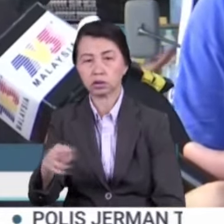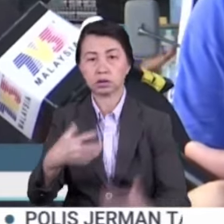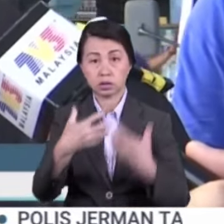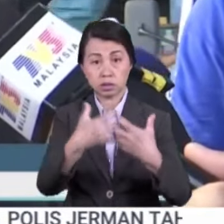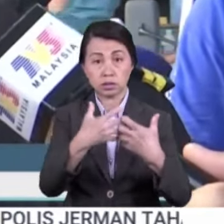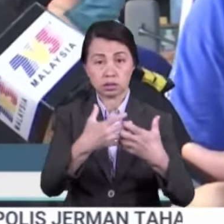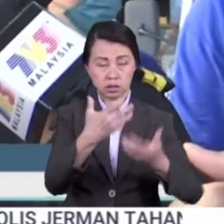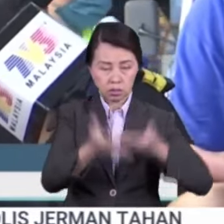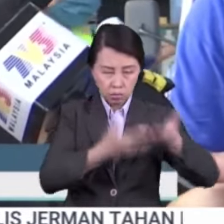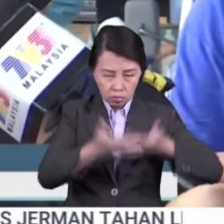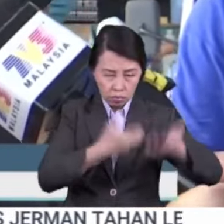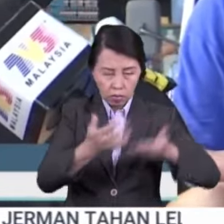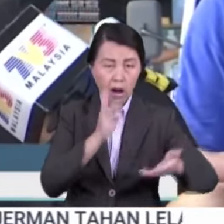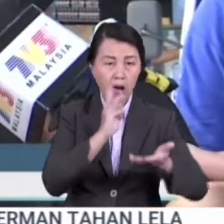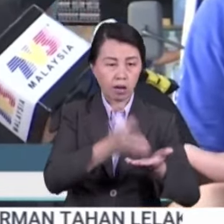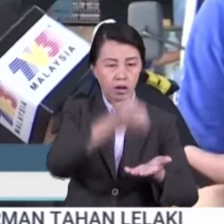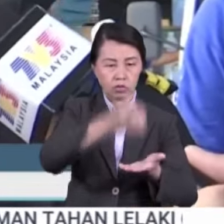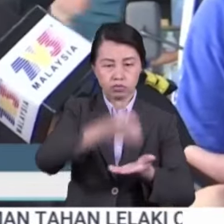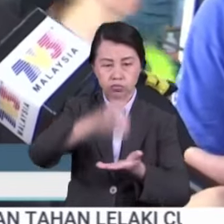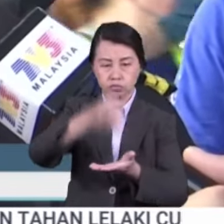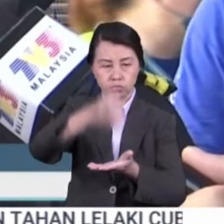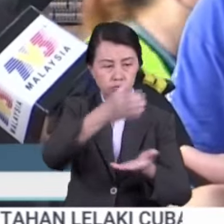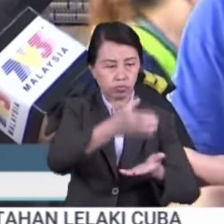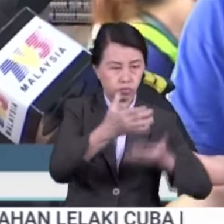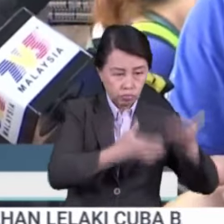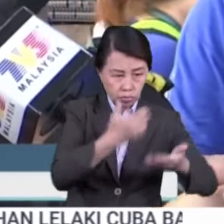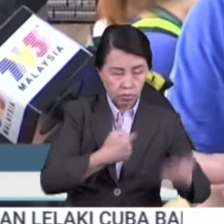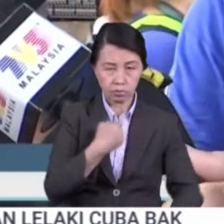kilang yang memproses air mineral di Sandakan ini,